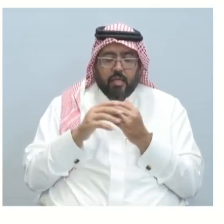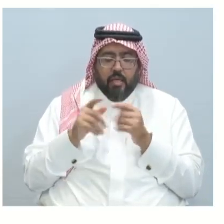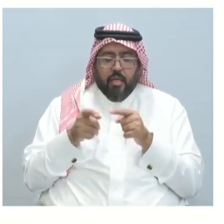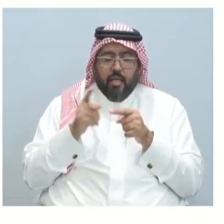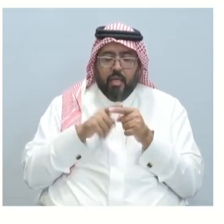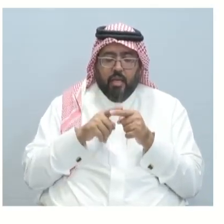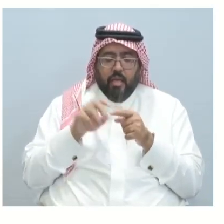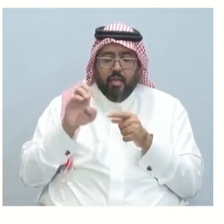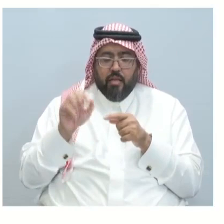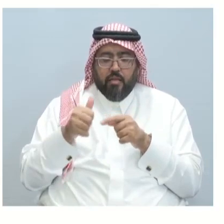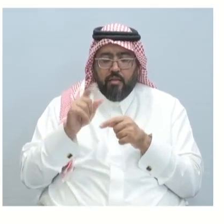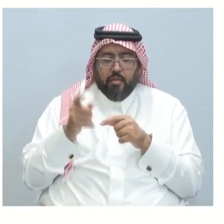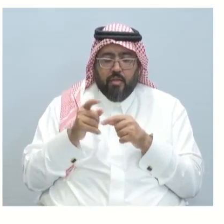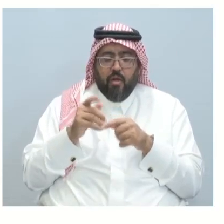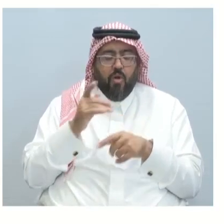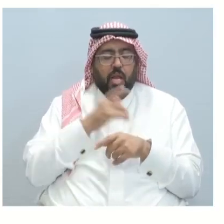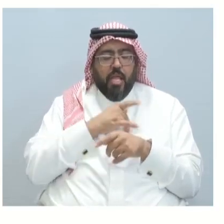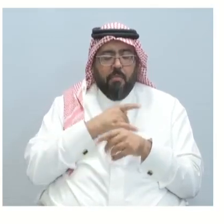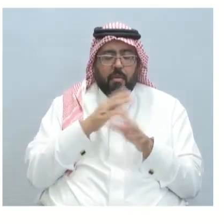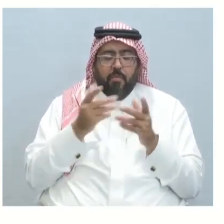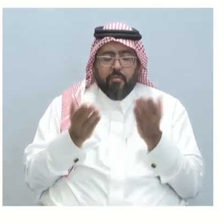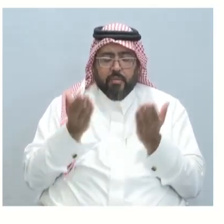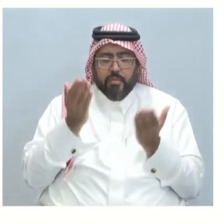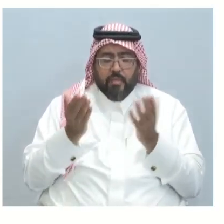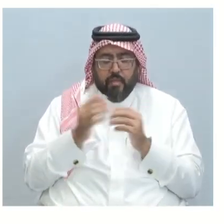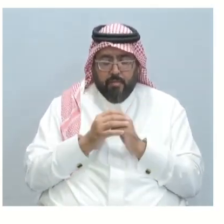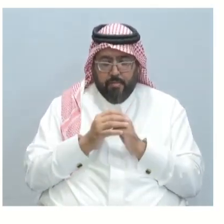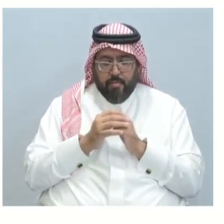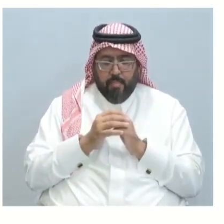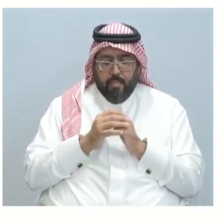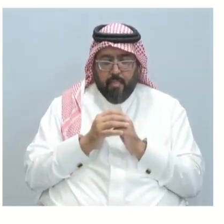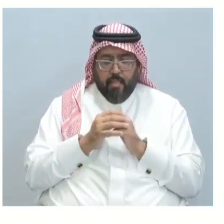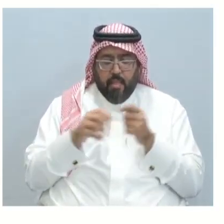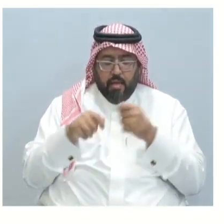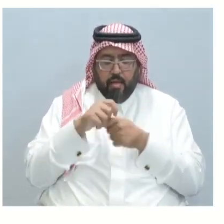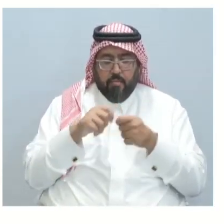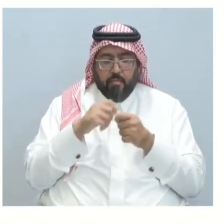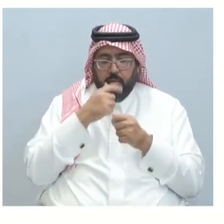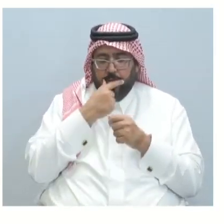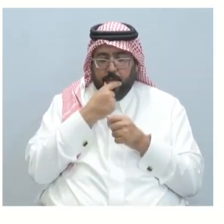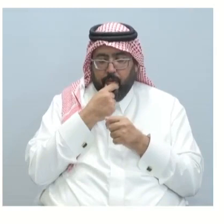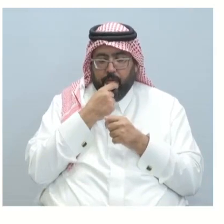الاحسان للجار والايمان ما العلاقه بينهما ما الرابط